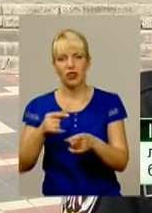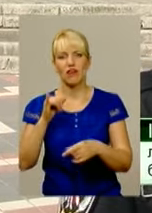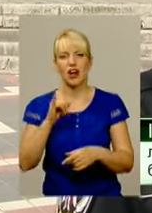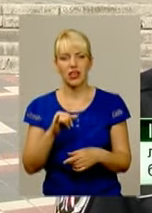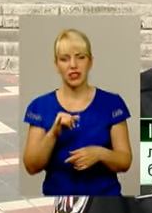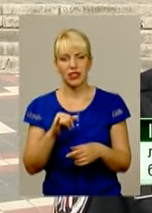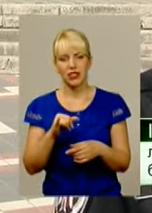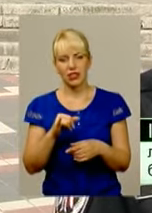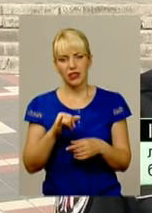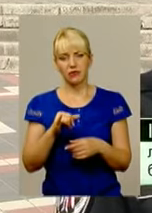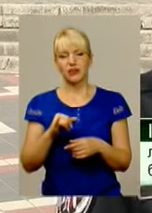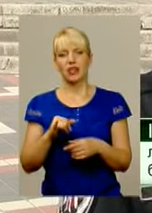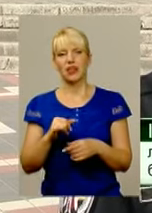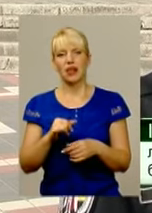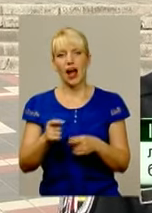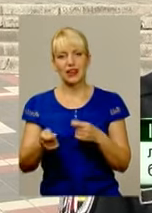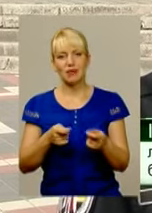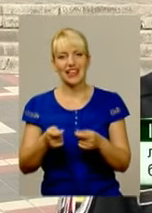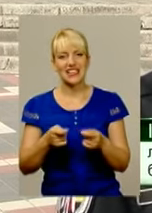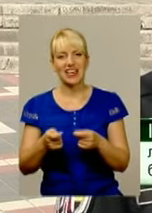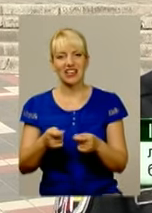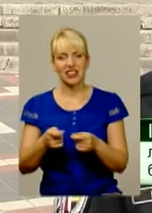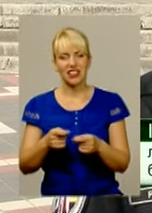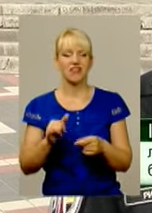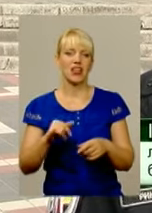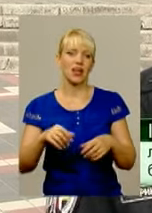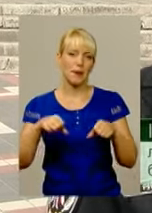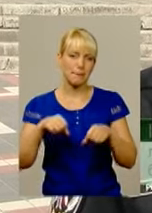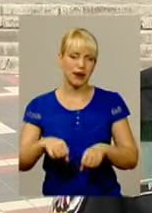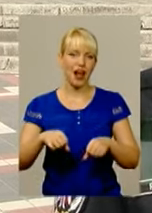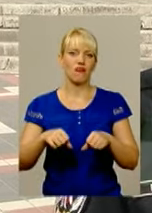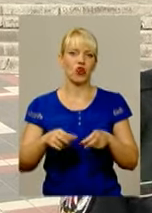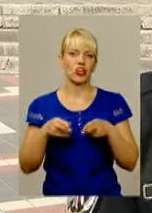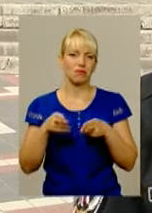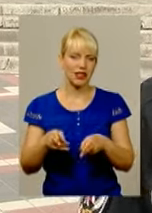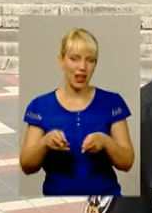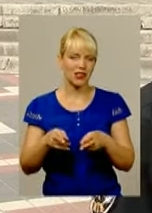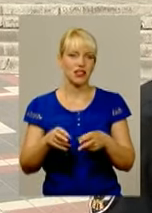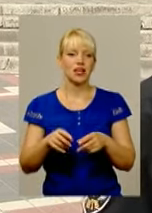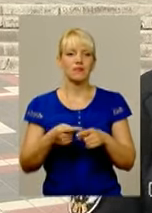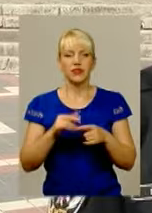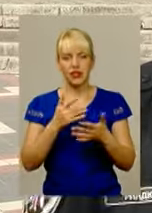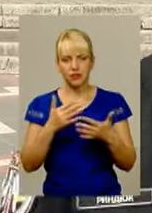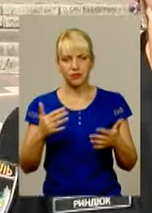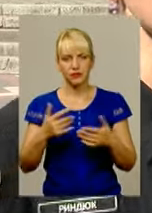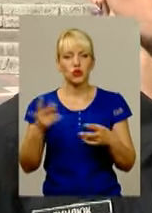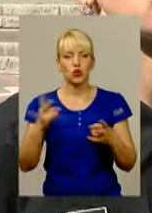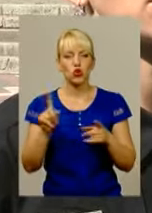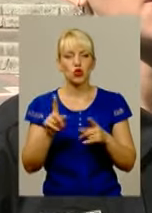і адміністративне право, кримінальне. Все в основному, що потрібно для роботи